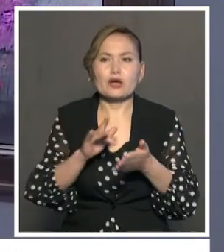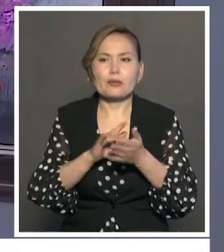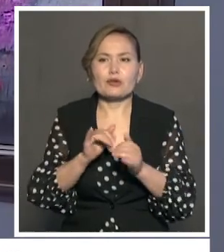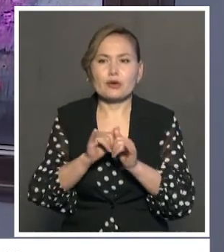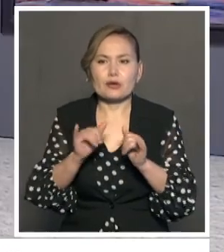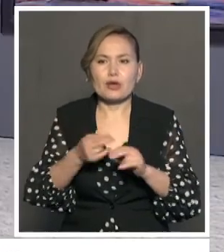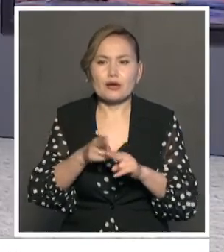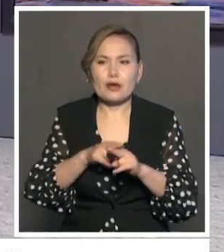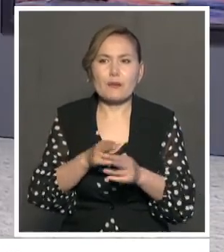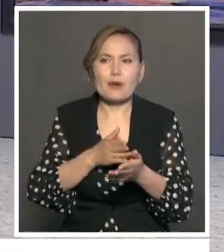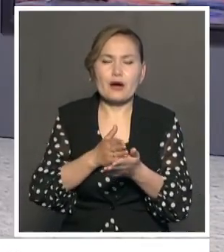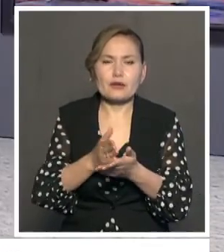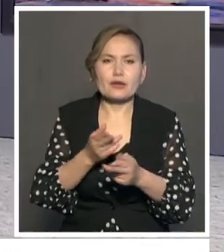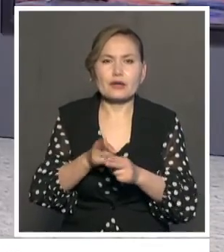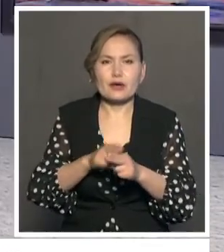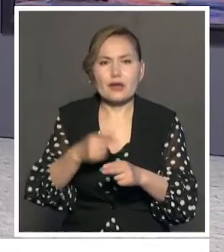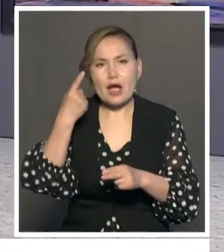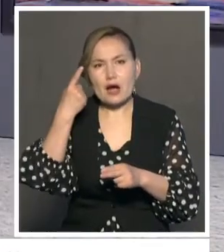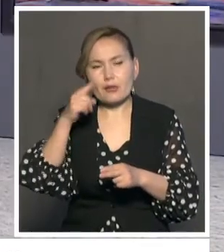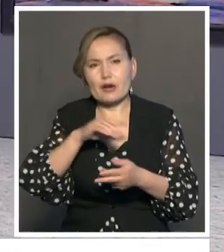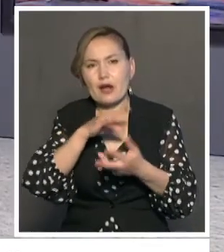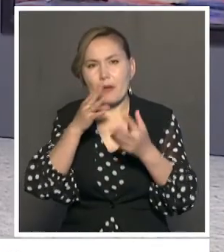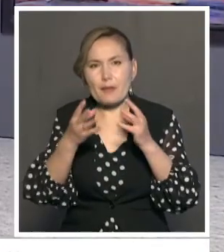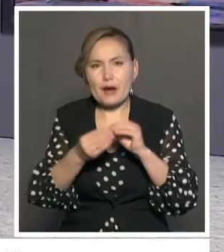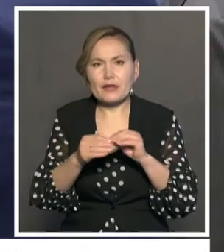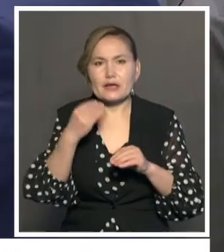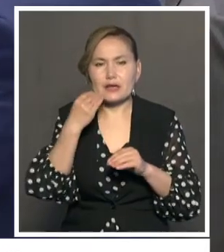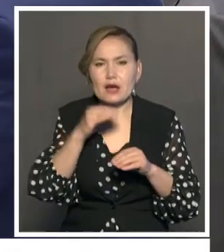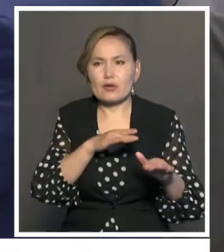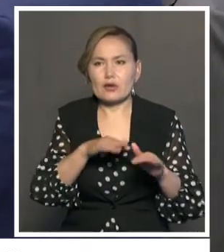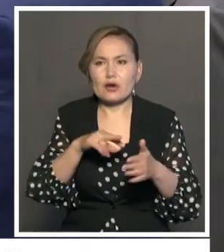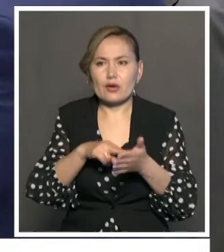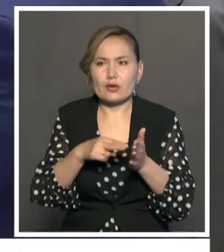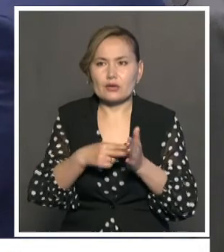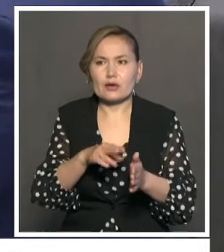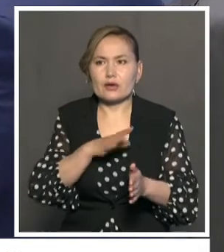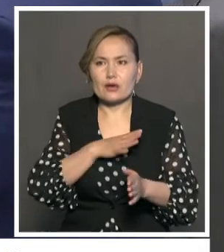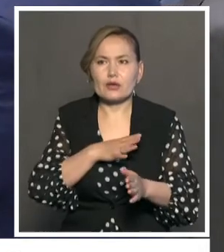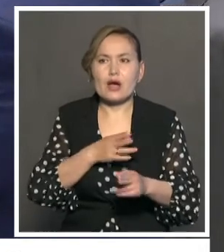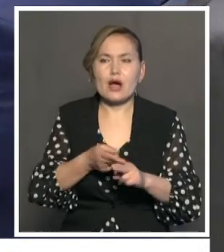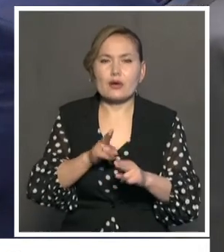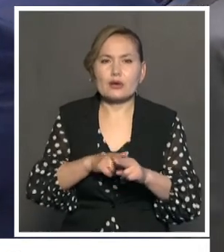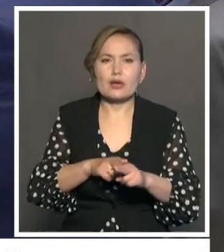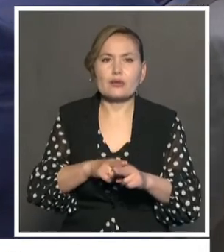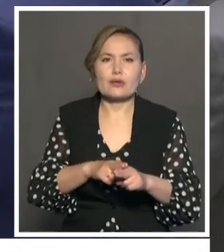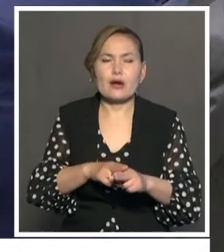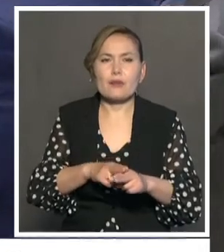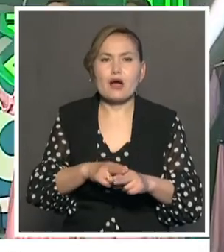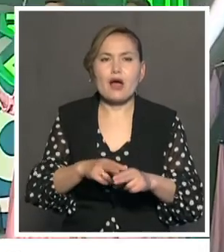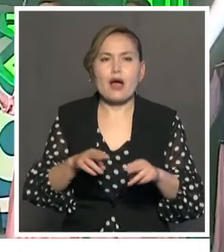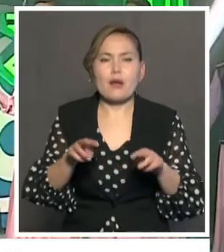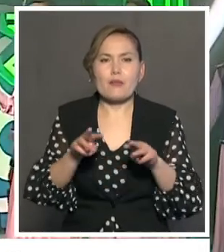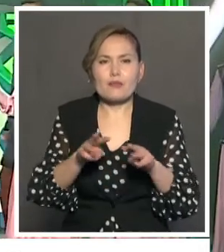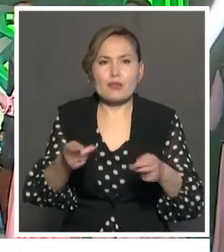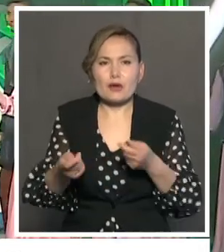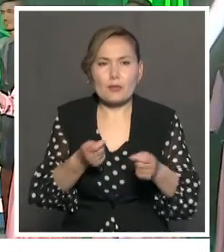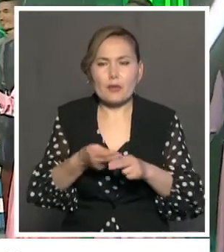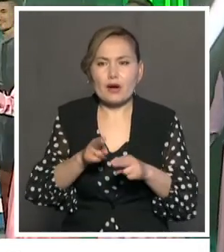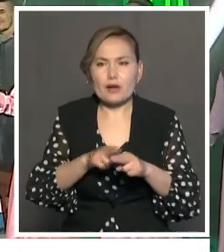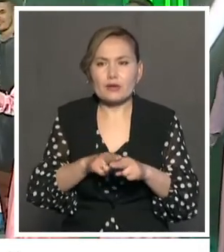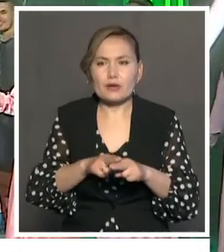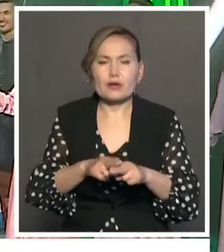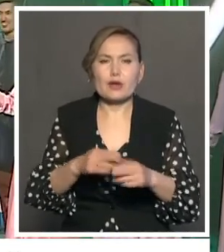туризмді дамытуға бағытталған идеологиялық мазмұнды және сапалы шаралар өткізу жоспарланған. Бұл туралы мәдениет және спорт министрі